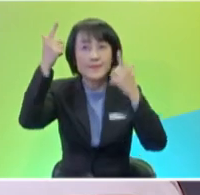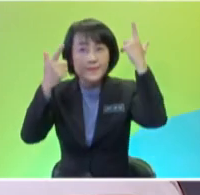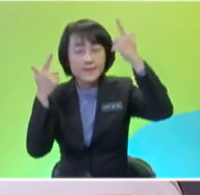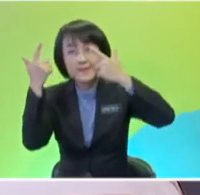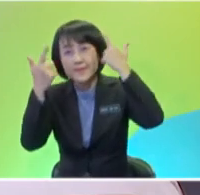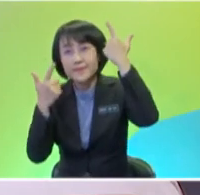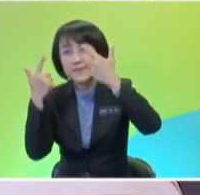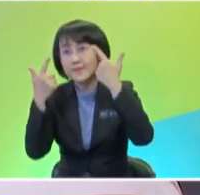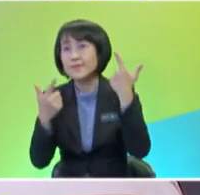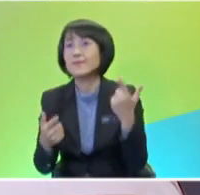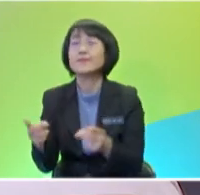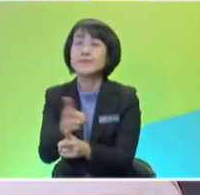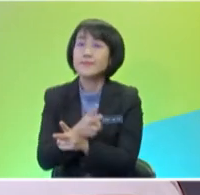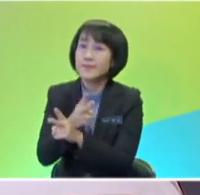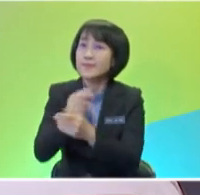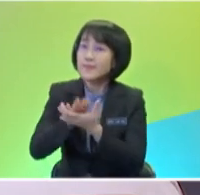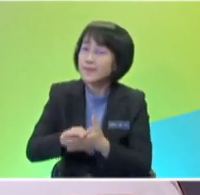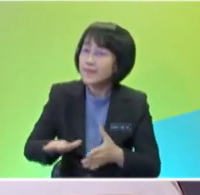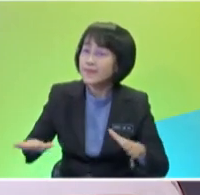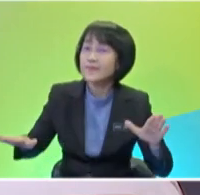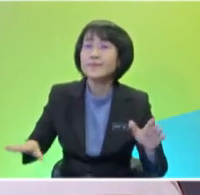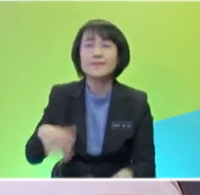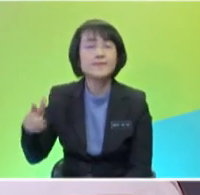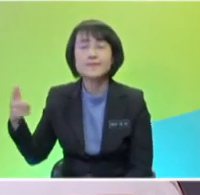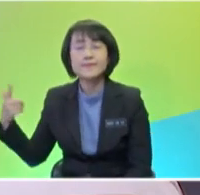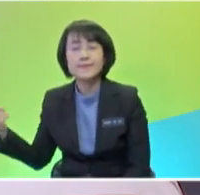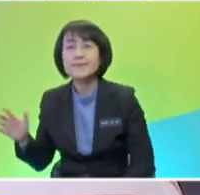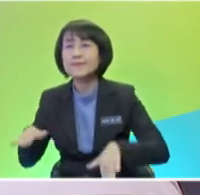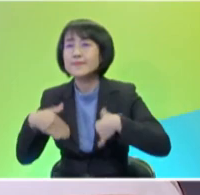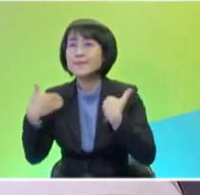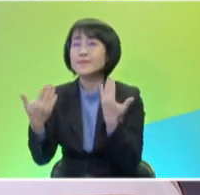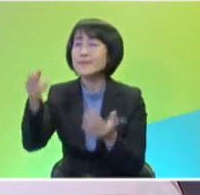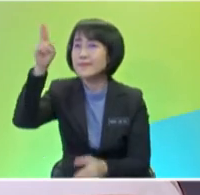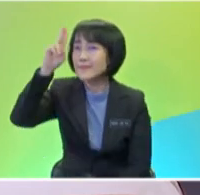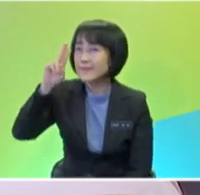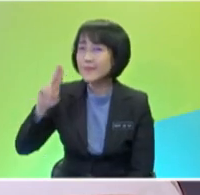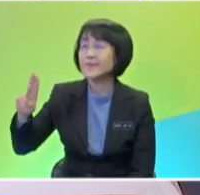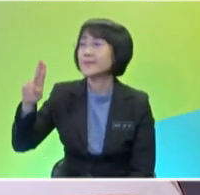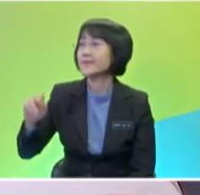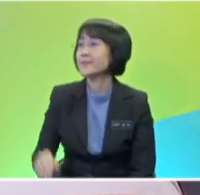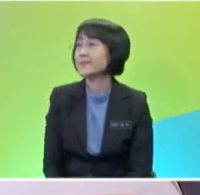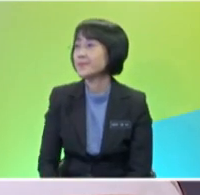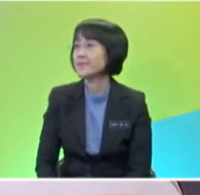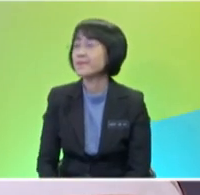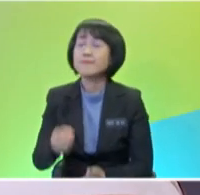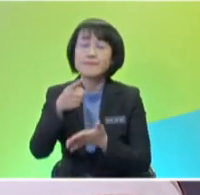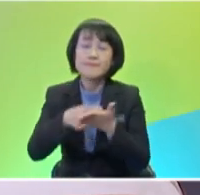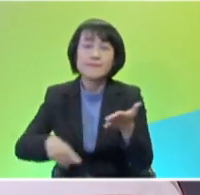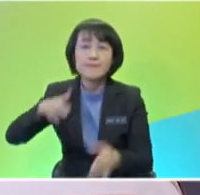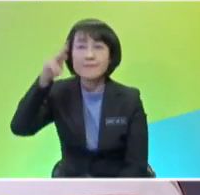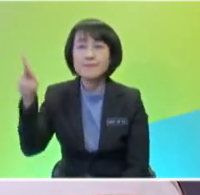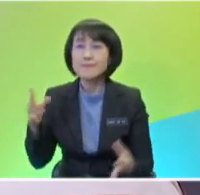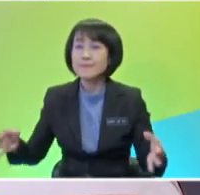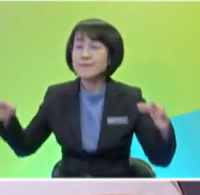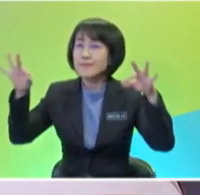pengalaman keselamatan dan juga sebagainya dan bagaimana cara menghormati mereka ini dan apakah kepentingannya kepada